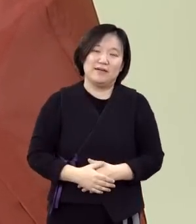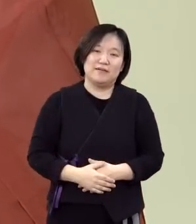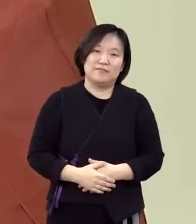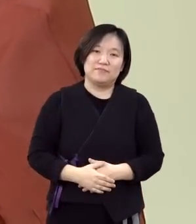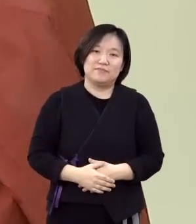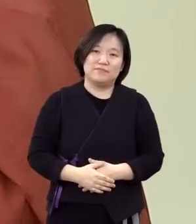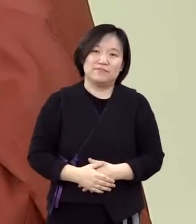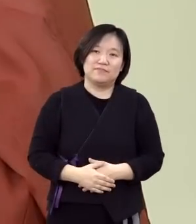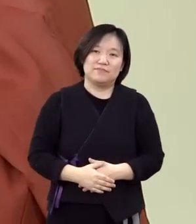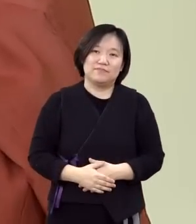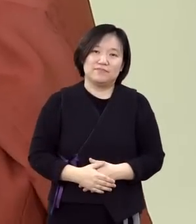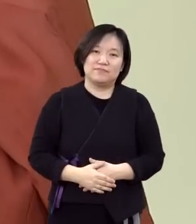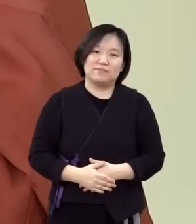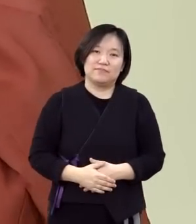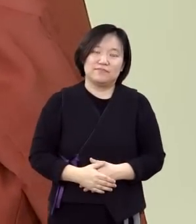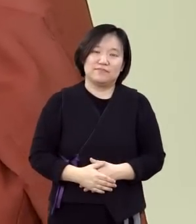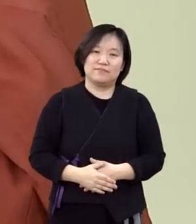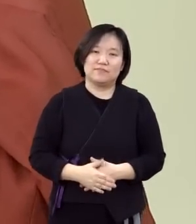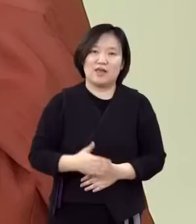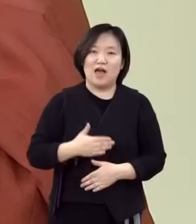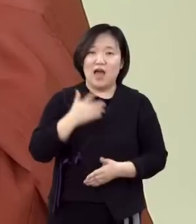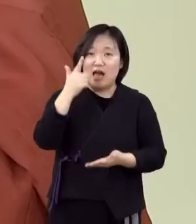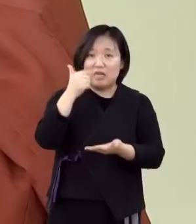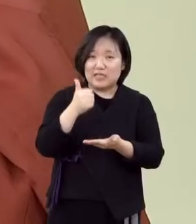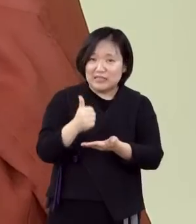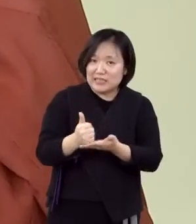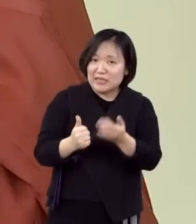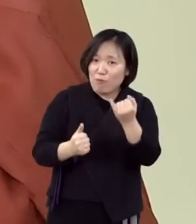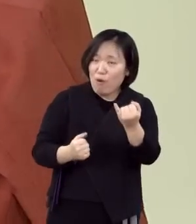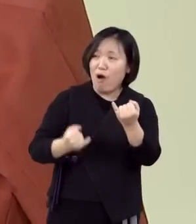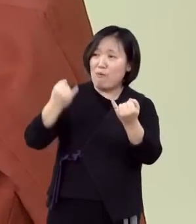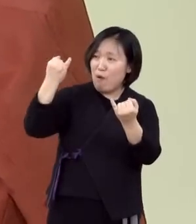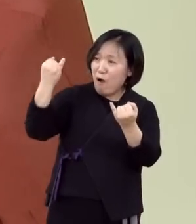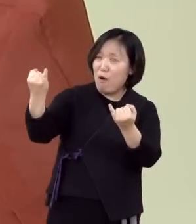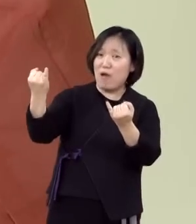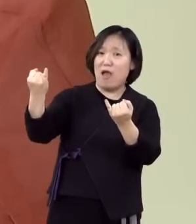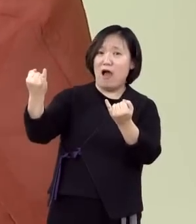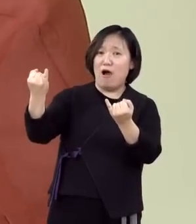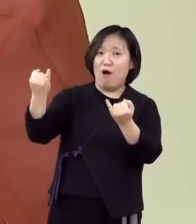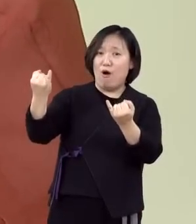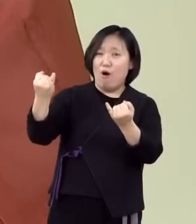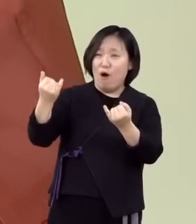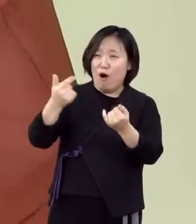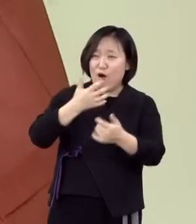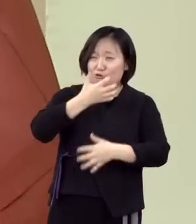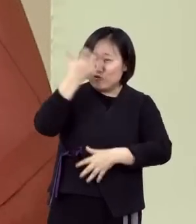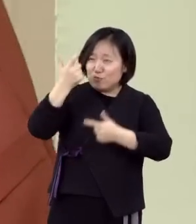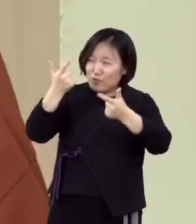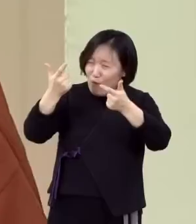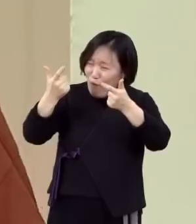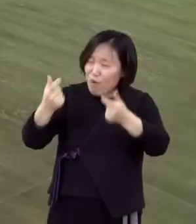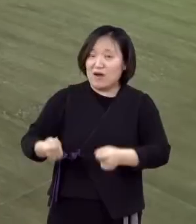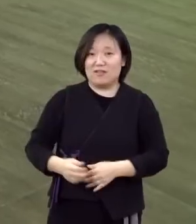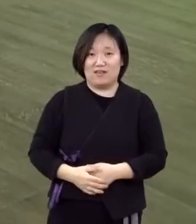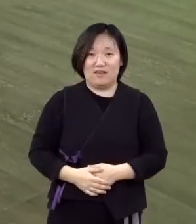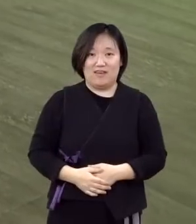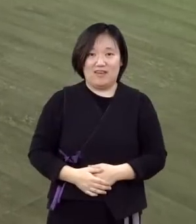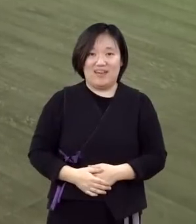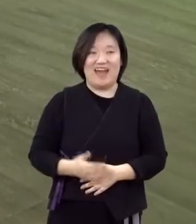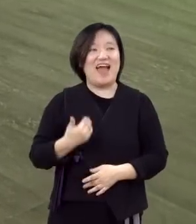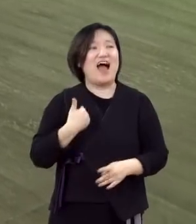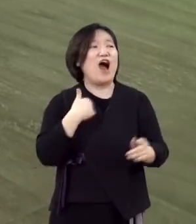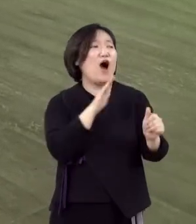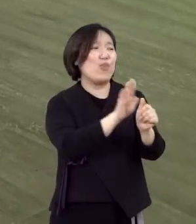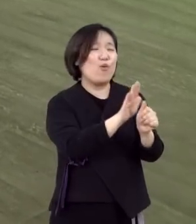이야기입니다."스님, 저와제시누이가 똑같은꿈을꿔서여기왔습니다."" 도움이